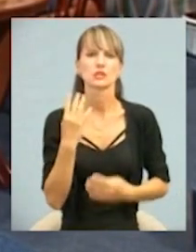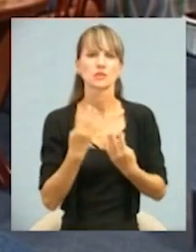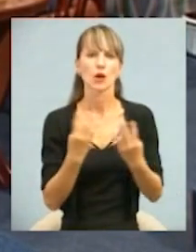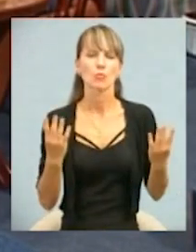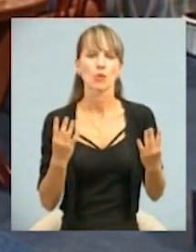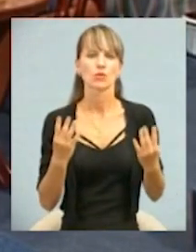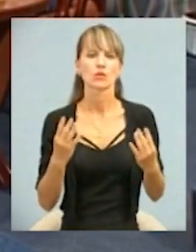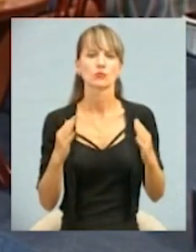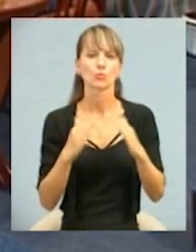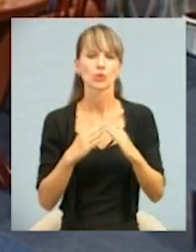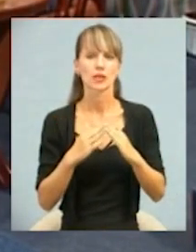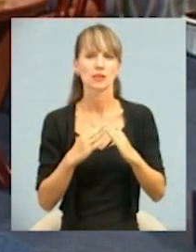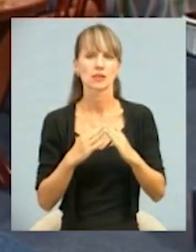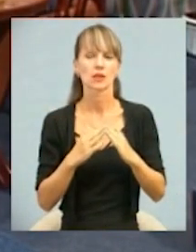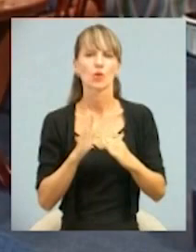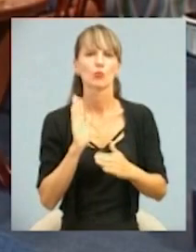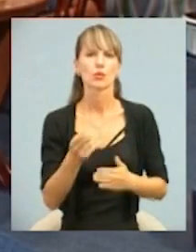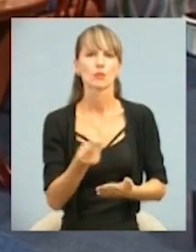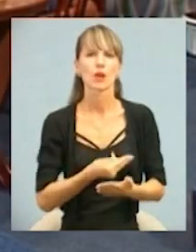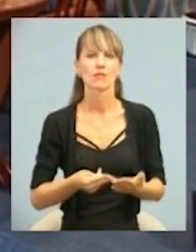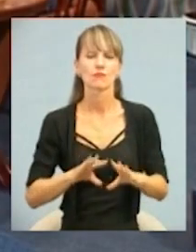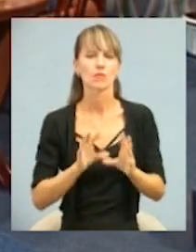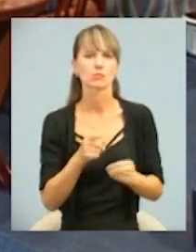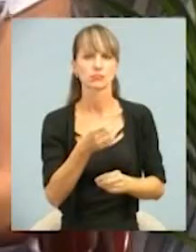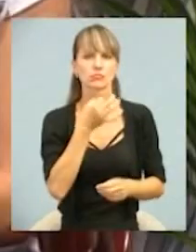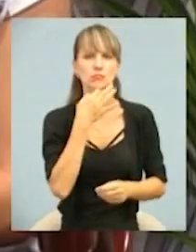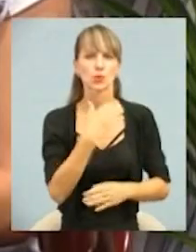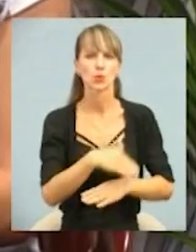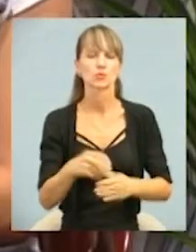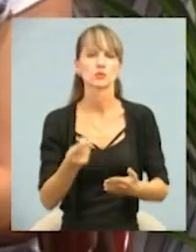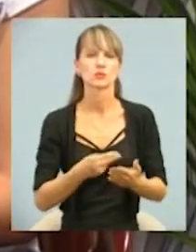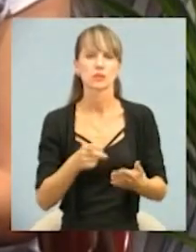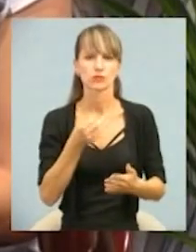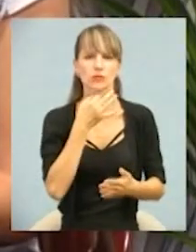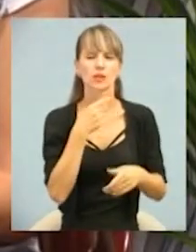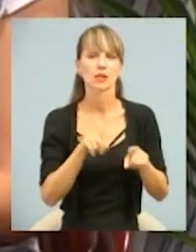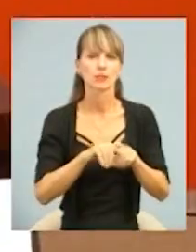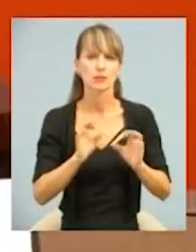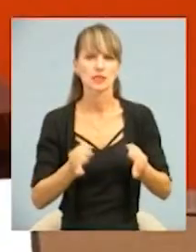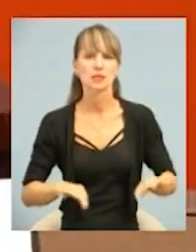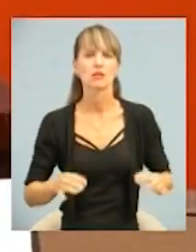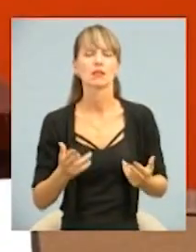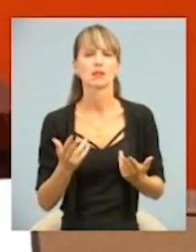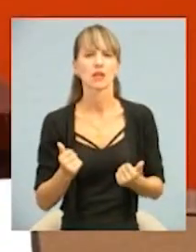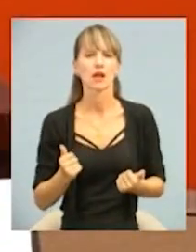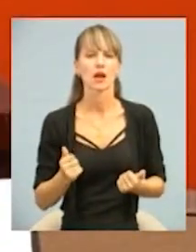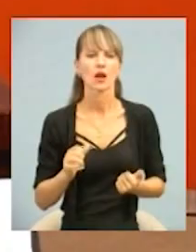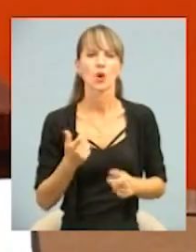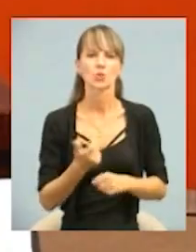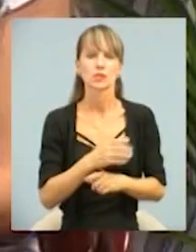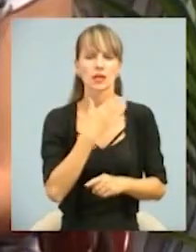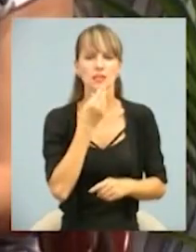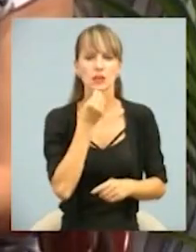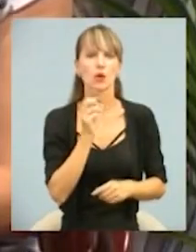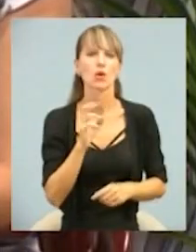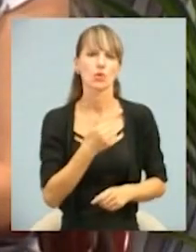чи будинках, так, ви будете малювати. Взагалі, тобі подобається стріт-арт? Ти б милувався таким мистецтвом? Так, це дуже